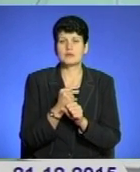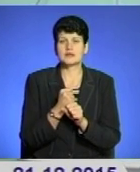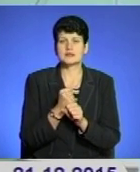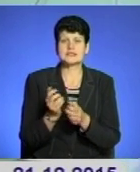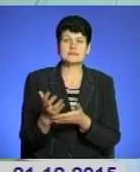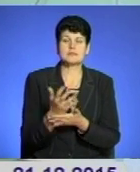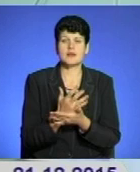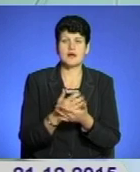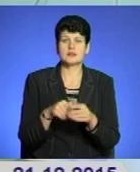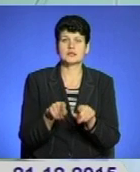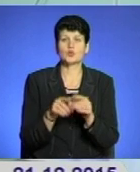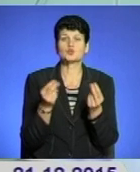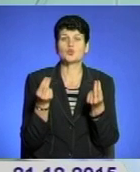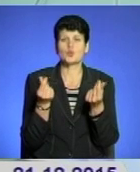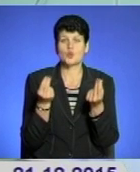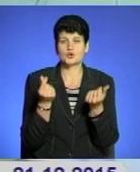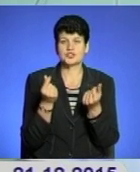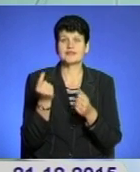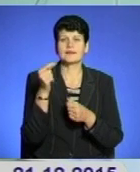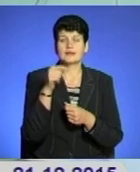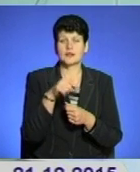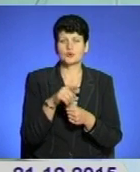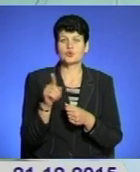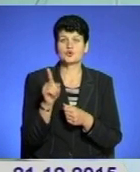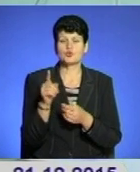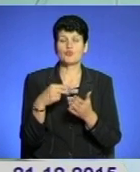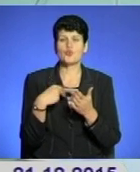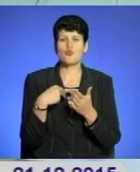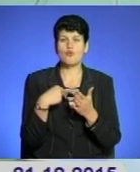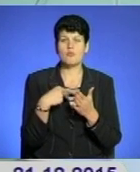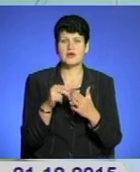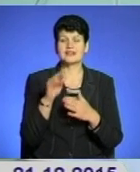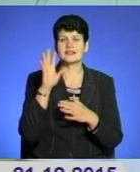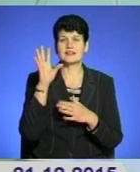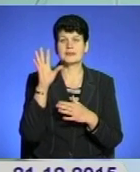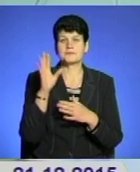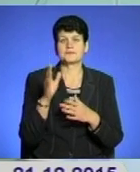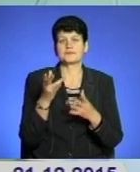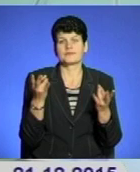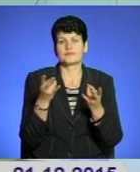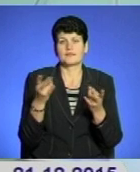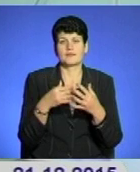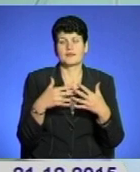збирали, також збирали гроші на, для того, щоб купити всі засоби гігієни,